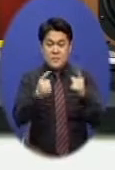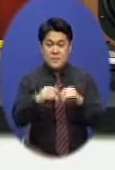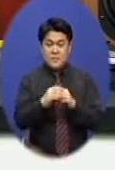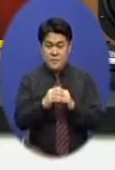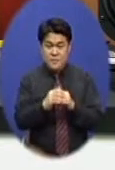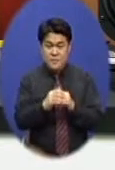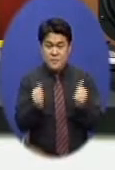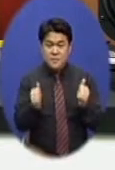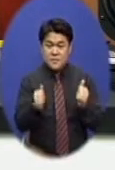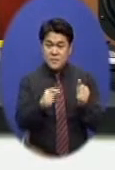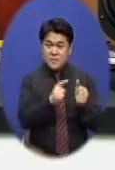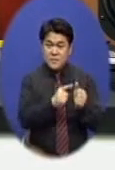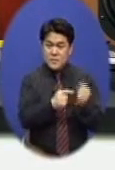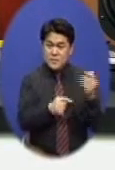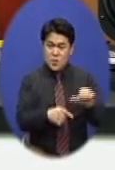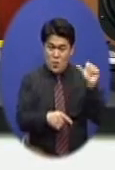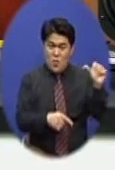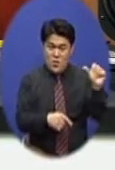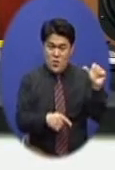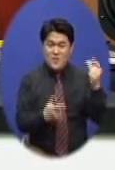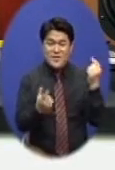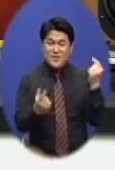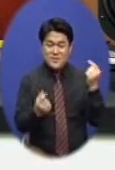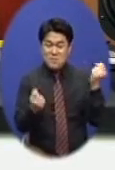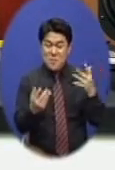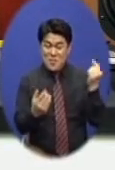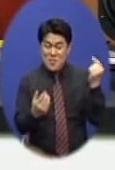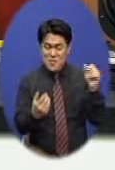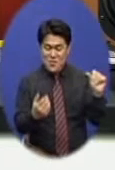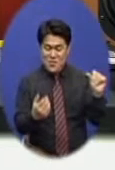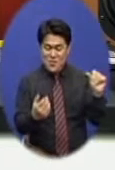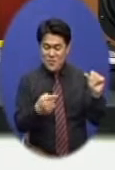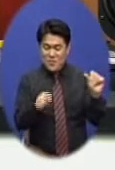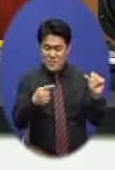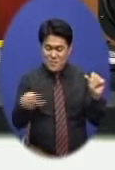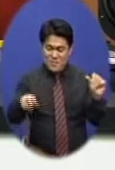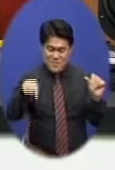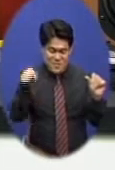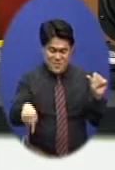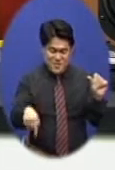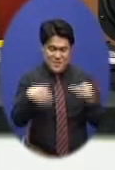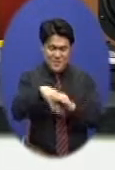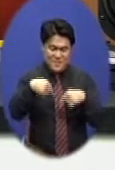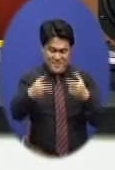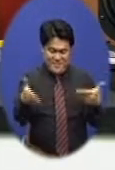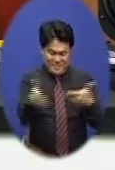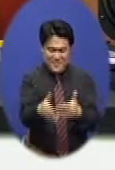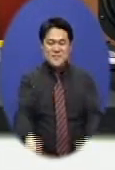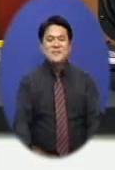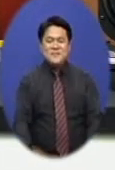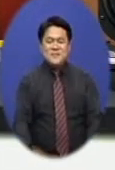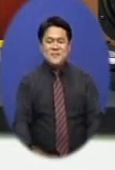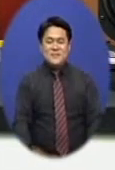오늘 다섯 번째 참여자이기 그렇죠? 때문에 네. 5번을 또 누르시고, 우물정자를 누르면 심사가, 투표가 완료됩니다.